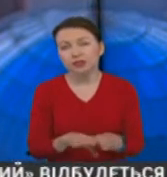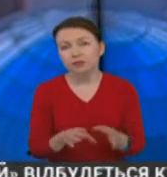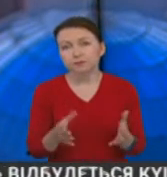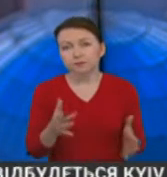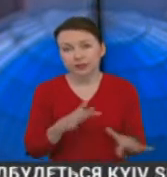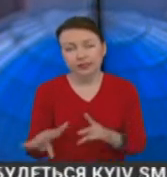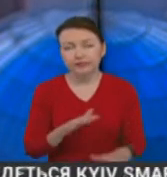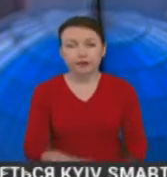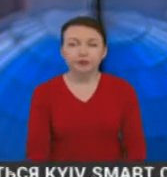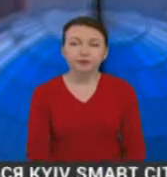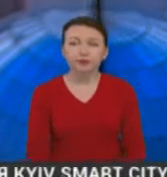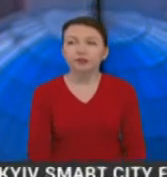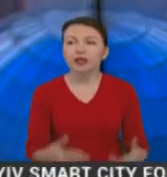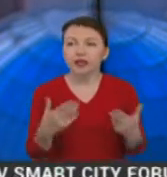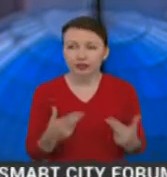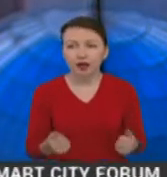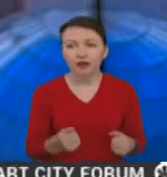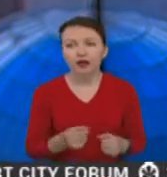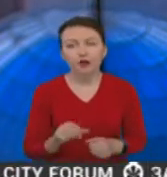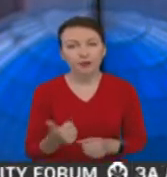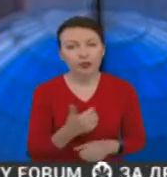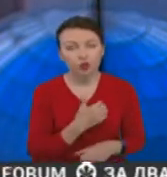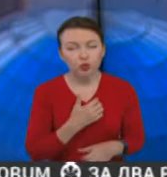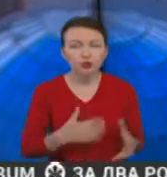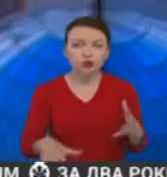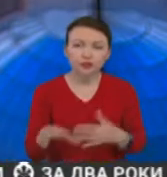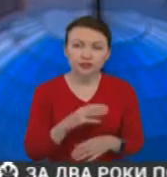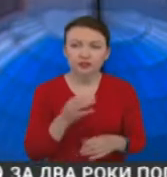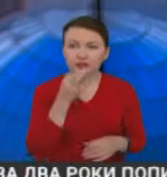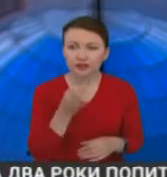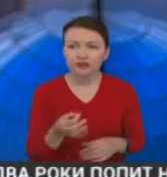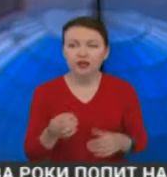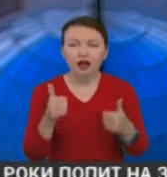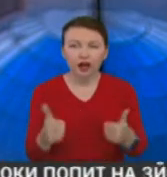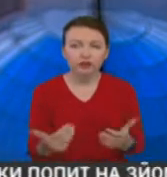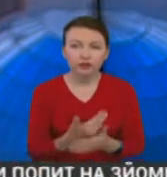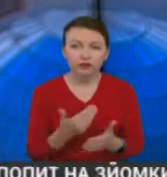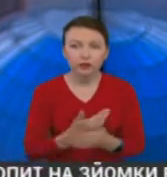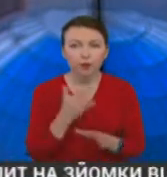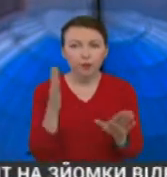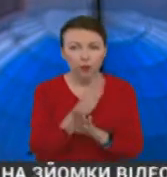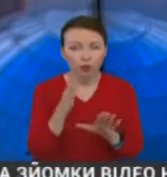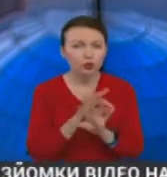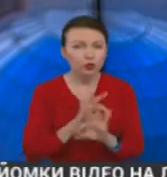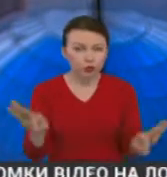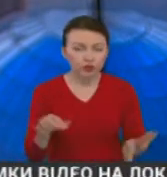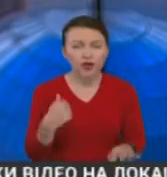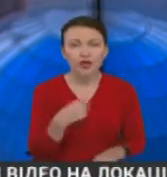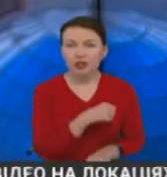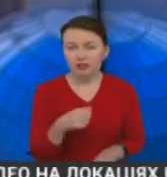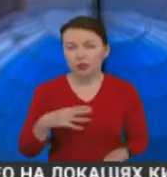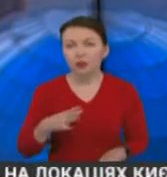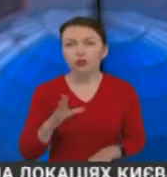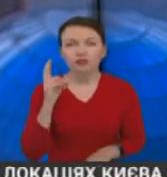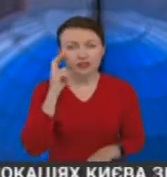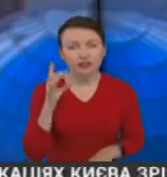подібні дійства? Так, ну, перше, хочу всім сказати гарну новину, що погода чудова. Я сама була зранку в